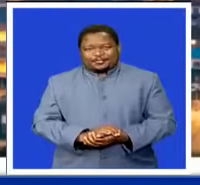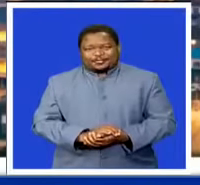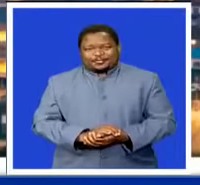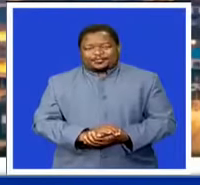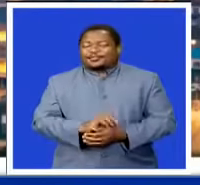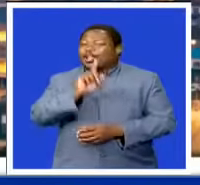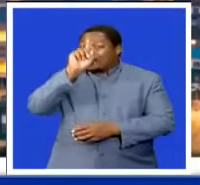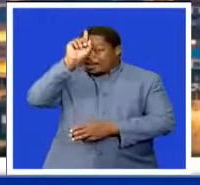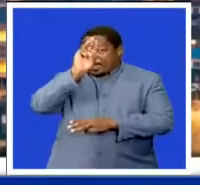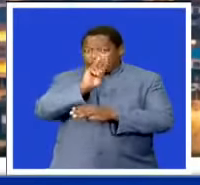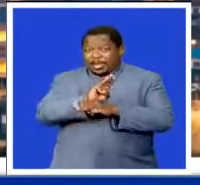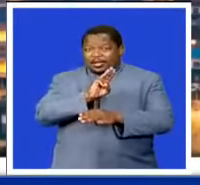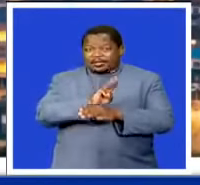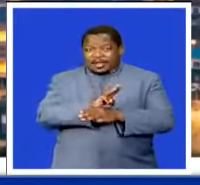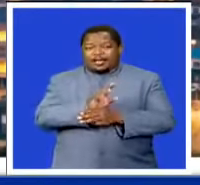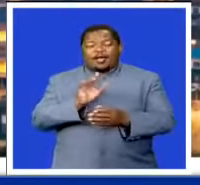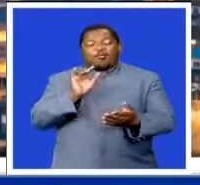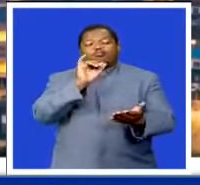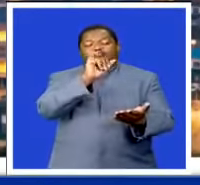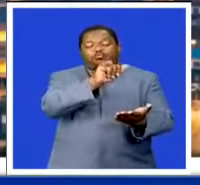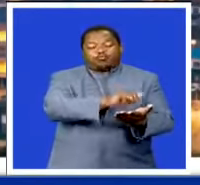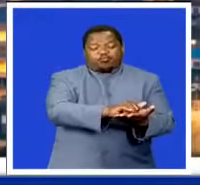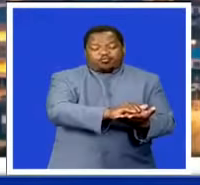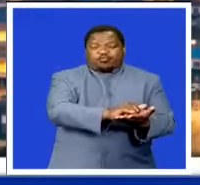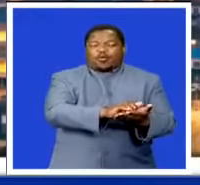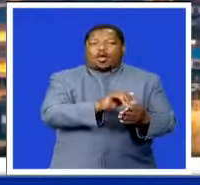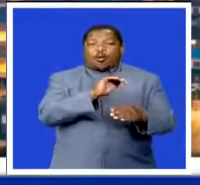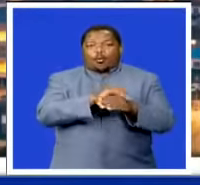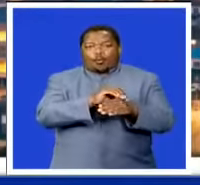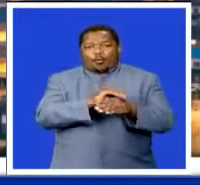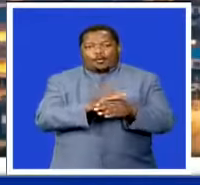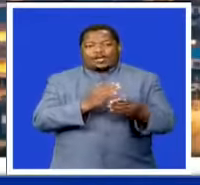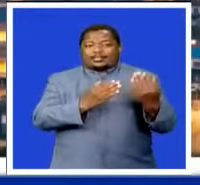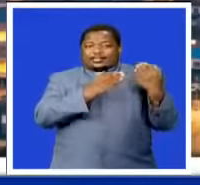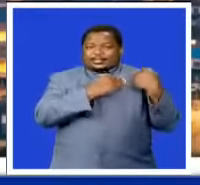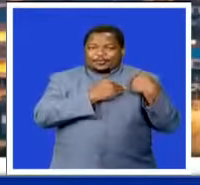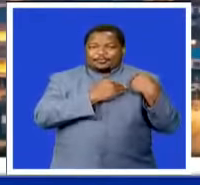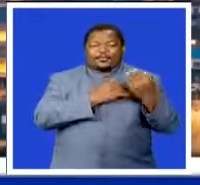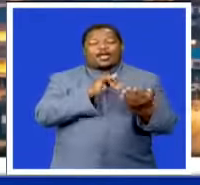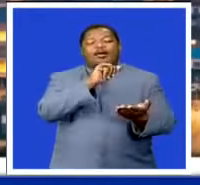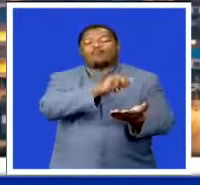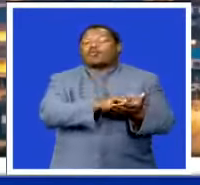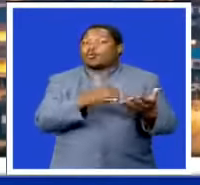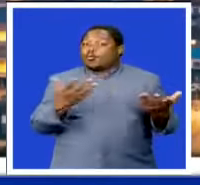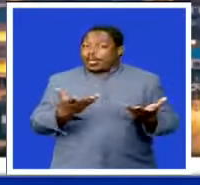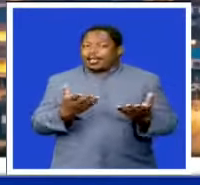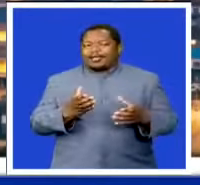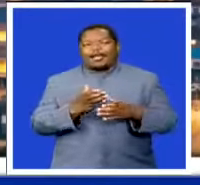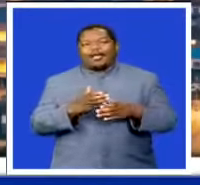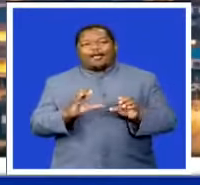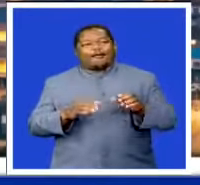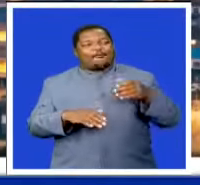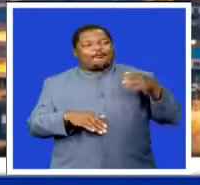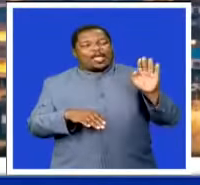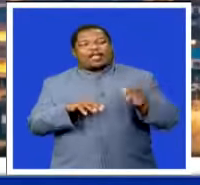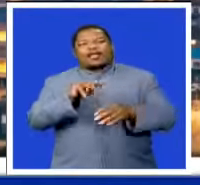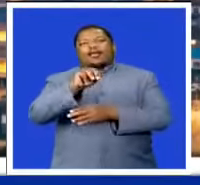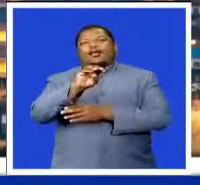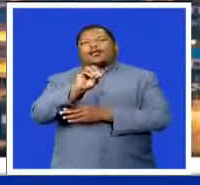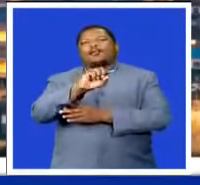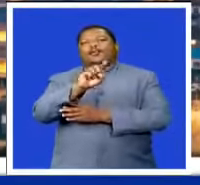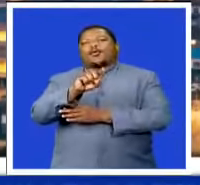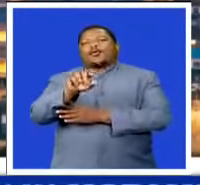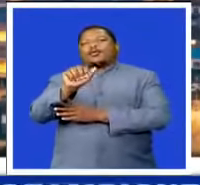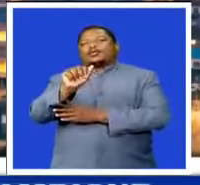Indlovukazi Mhlekazi ibeneluhambo loluhle efika iphephile eveni laseMozambique. Indlovu yemhlaba ifikele